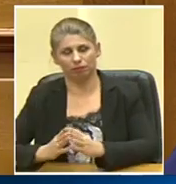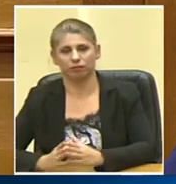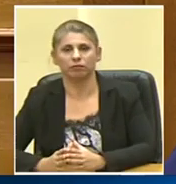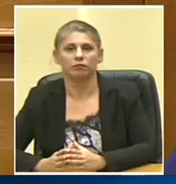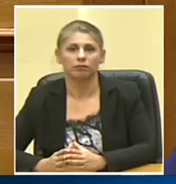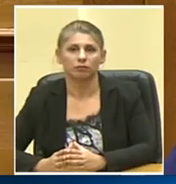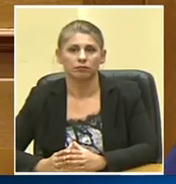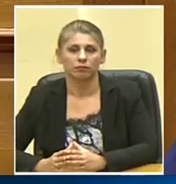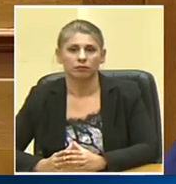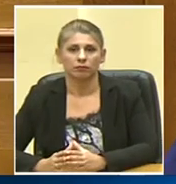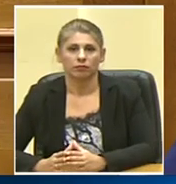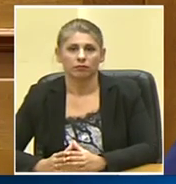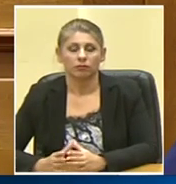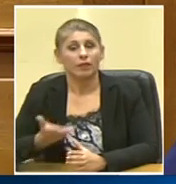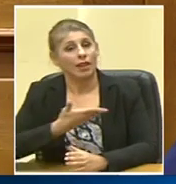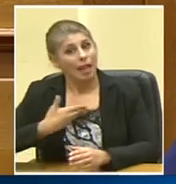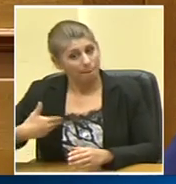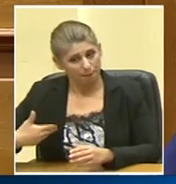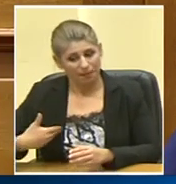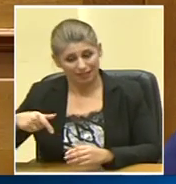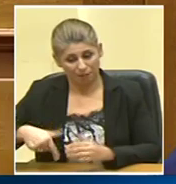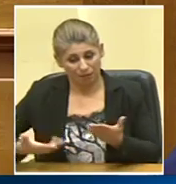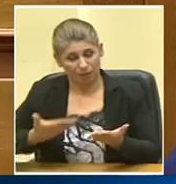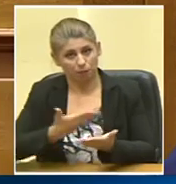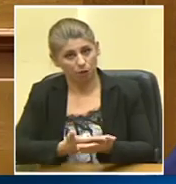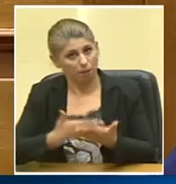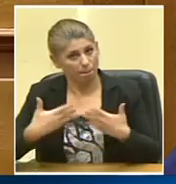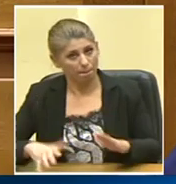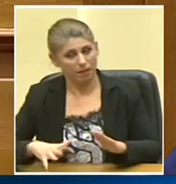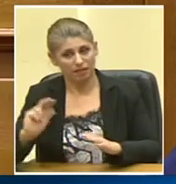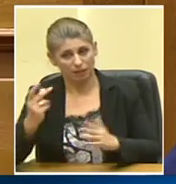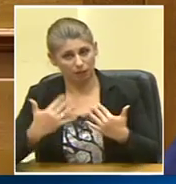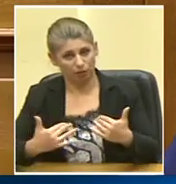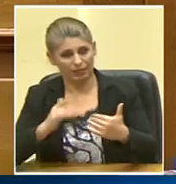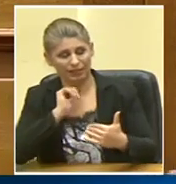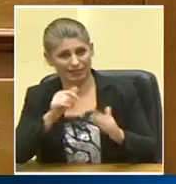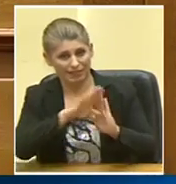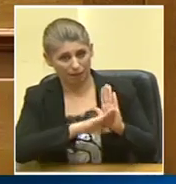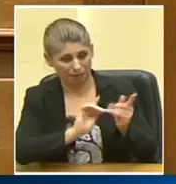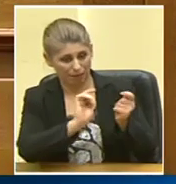Εμείς λοιπόν σήμερα, με την πρόταση που καταθέτουμε στο Ελληνικό Κοινοβούλιο για τη συνταγματική μεταρρύθμιση,